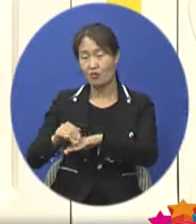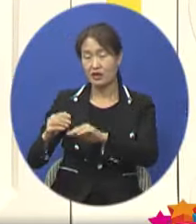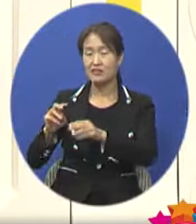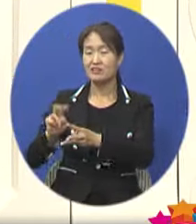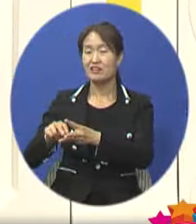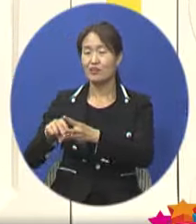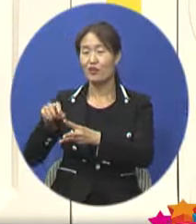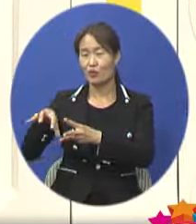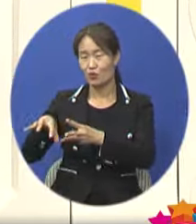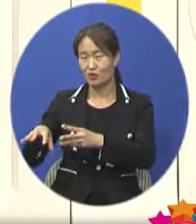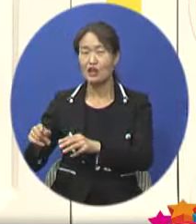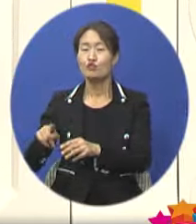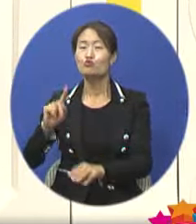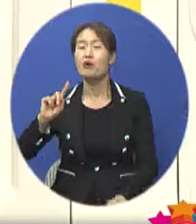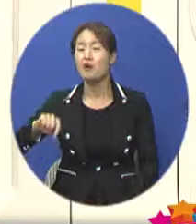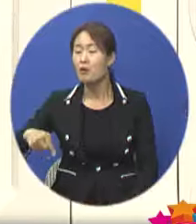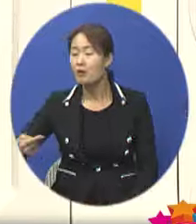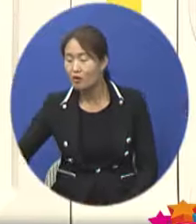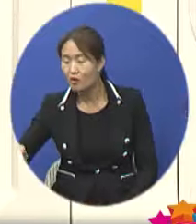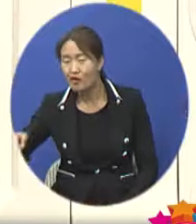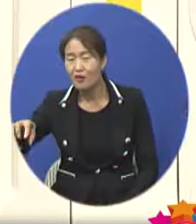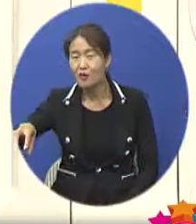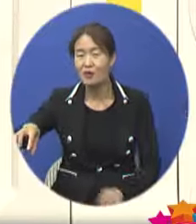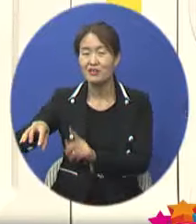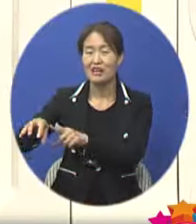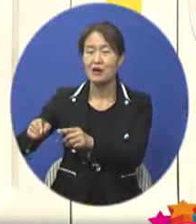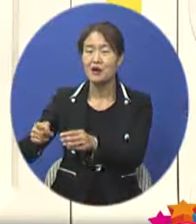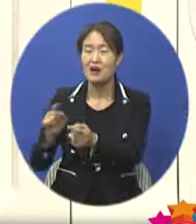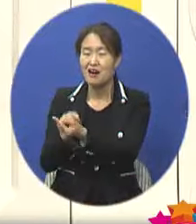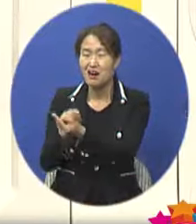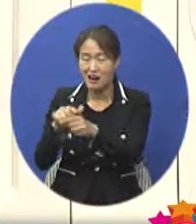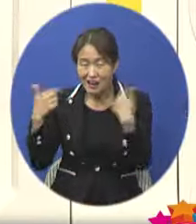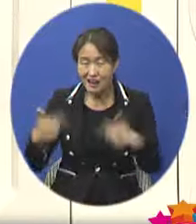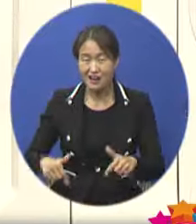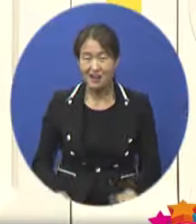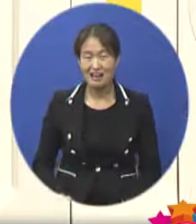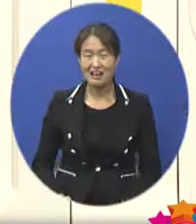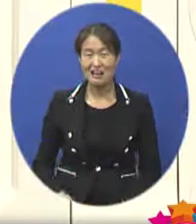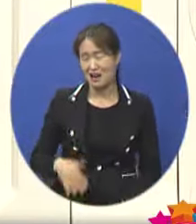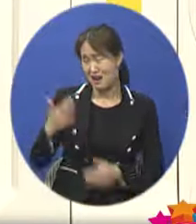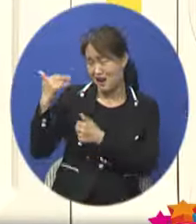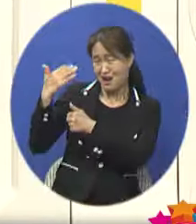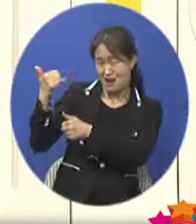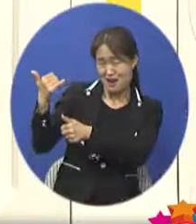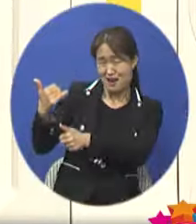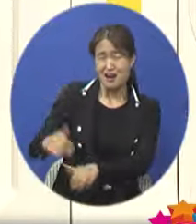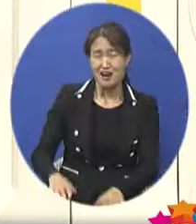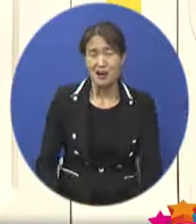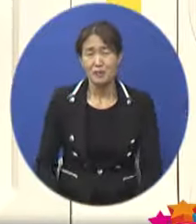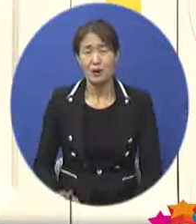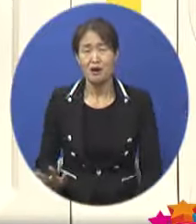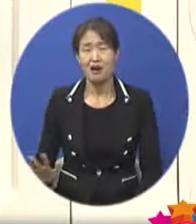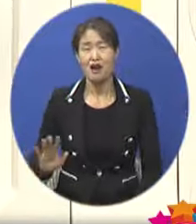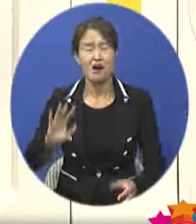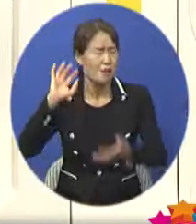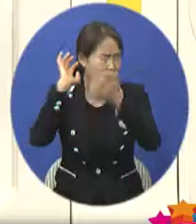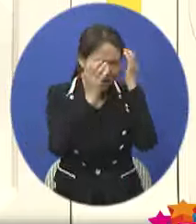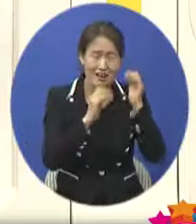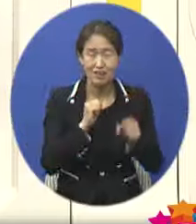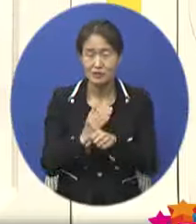집이 단골입니다, 1층에. 아, 그렇습니까? 예. 왜냐면 예. 나는 마음이 약해가지고 들어가다 막 여기서 오라 하면 못